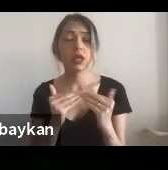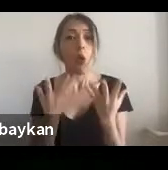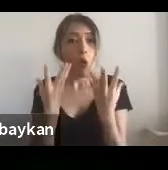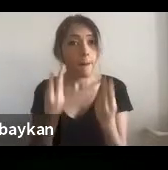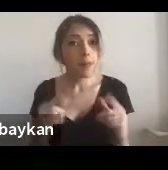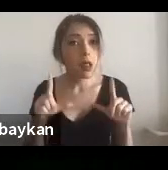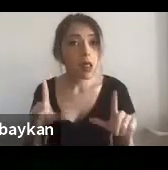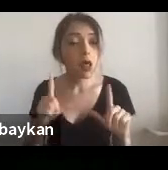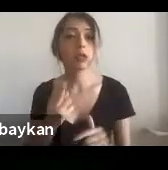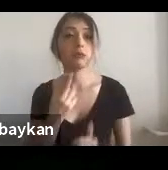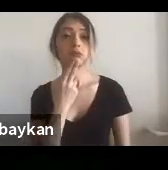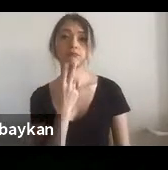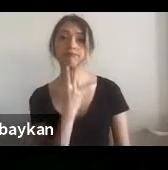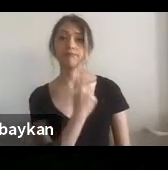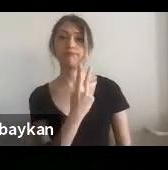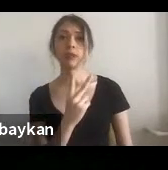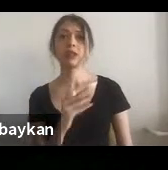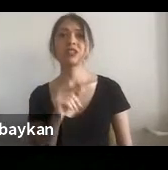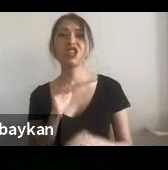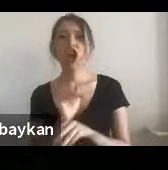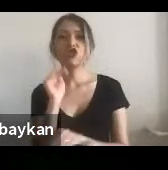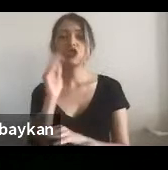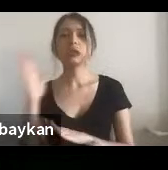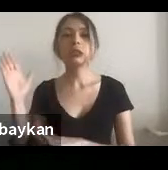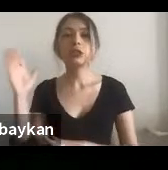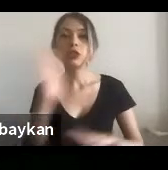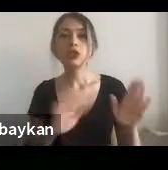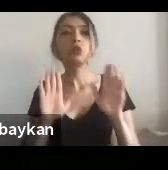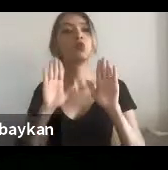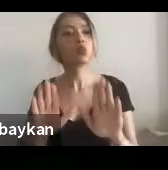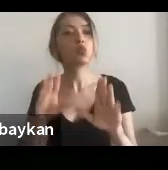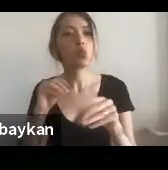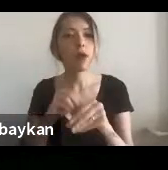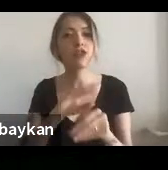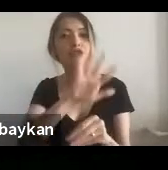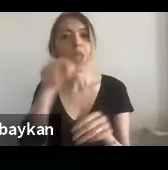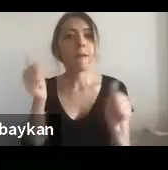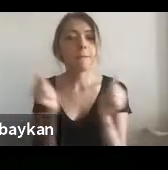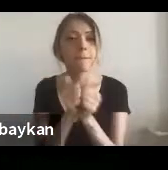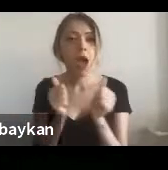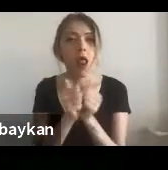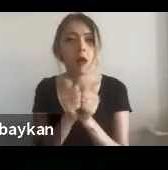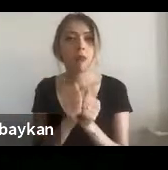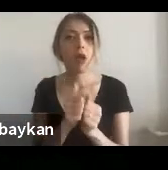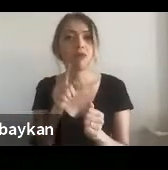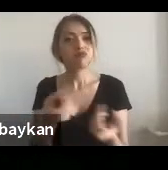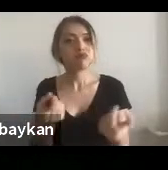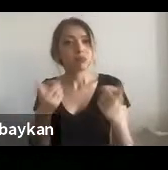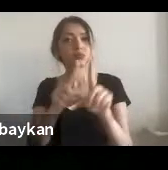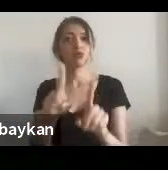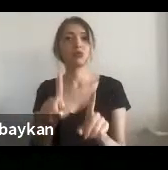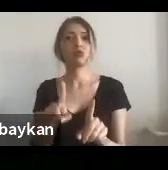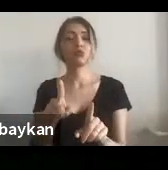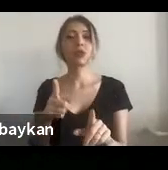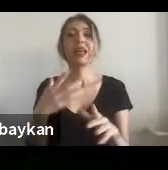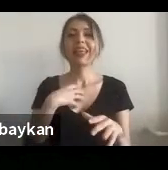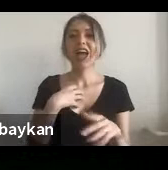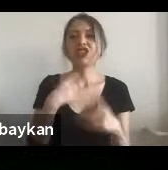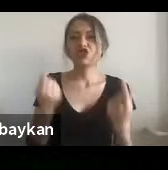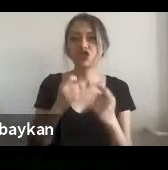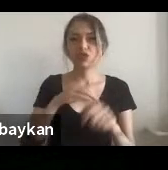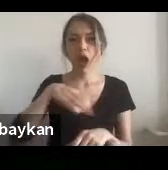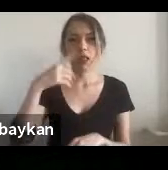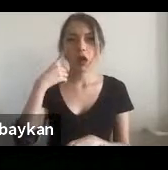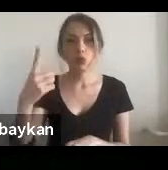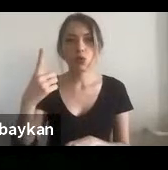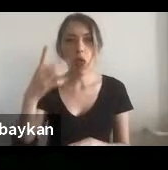karşı şiddeti hep beraber durduracağımızı söylemek için birbirinden güçlü konusunda uzman üç